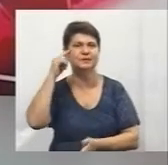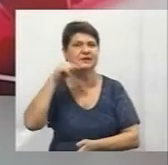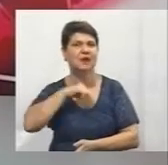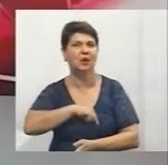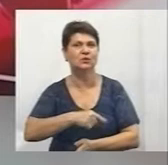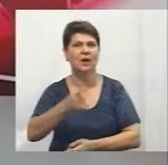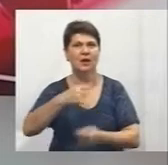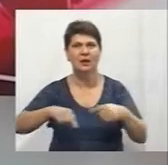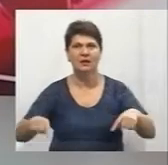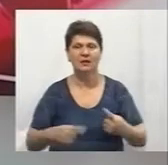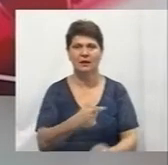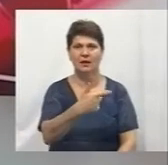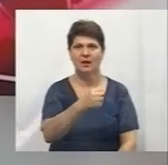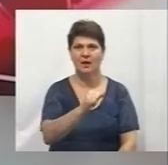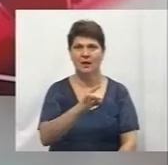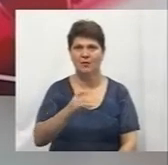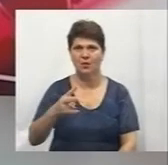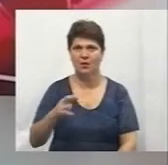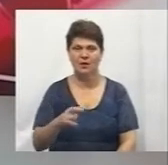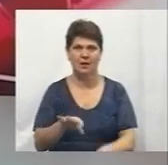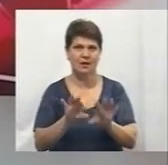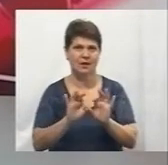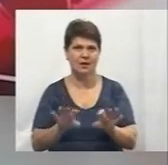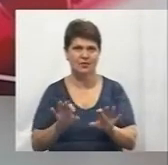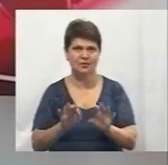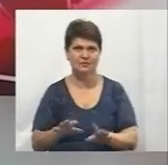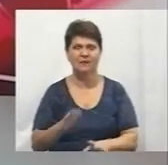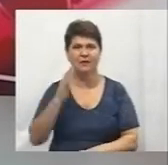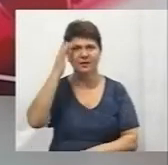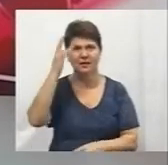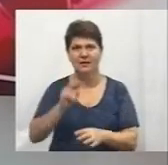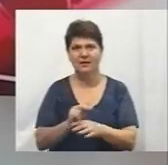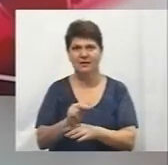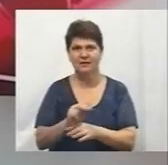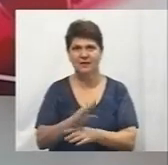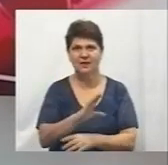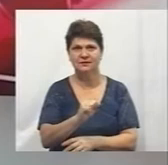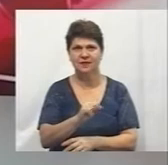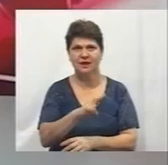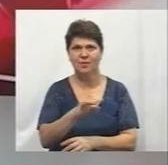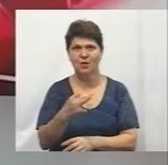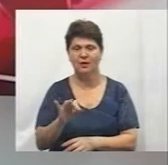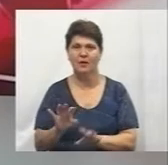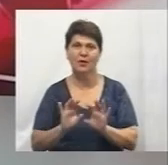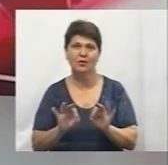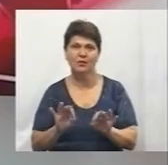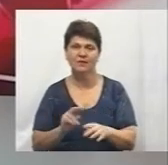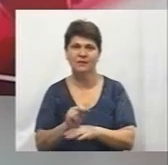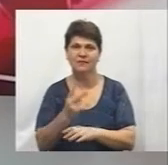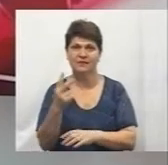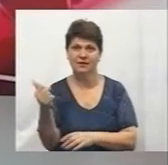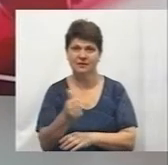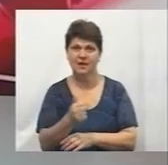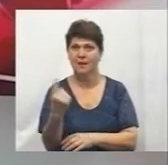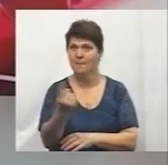соціально-психологічної реабілітації «Гармонія». Про це Суспільному розповіла ідейниця навчань Олеся Самойленко. Додає, навчання двотижневі і